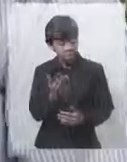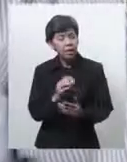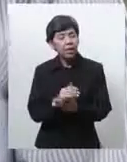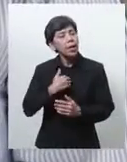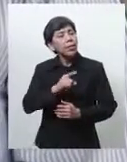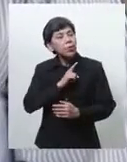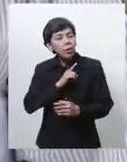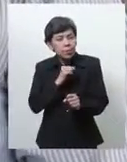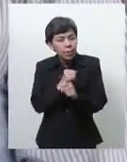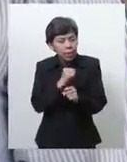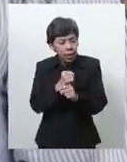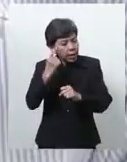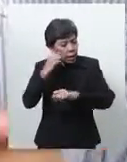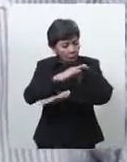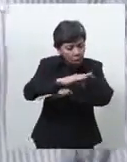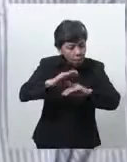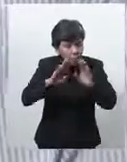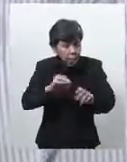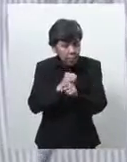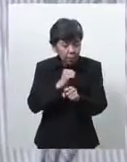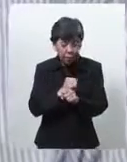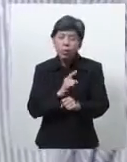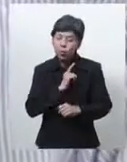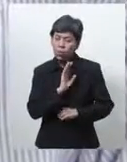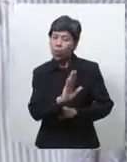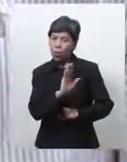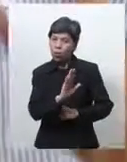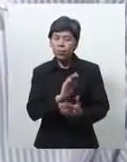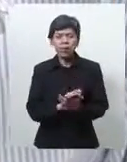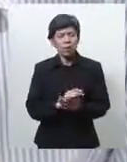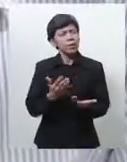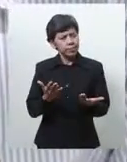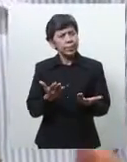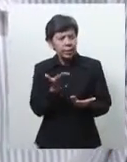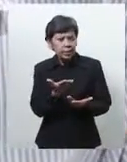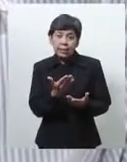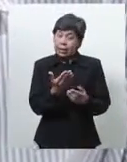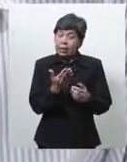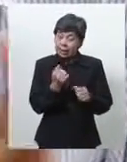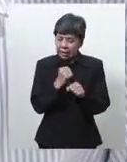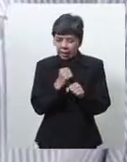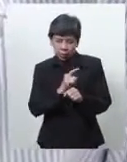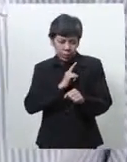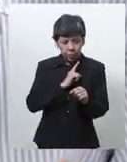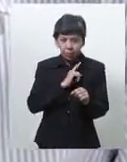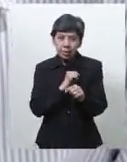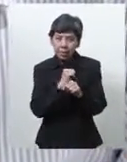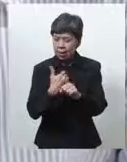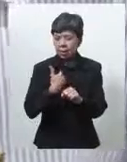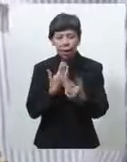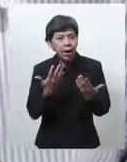ก็ได้มีหน้าที่ในการออกแบบซึ่งอันนี้ก็เป็นหน้าที่หลักของพี่เขาแต่นอกเหนือจากนั้นเนี่ยพี่ต้นก็ไม่ได้ที่จะละเลยในการที่